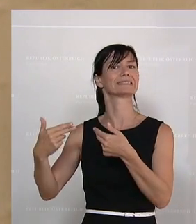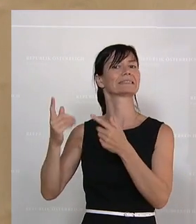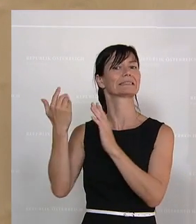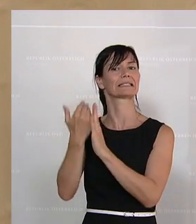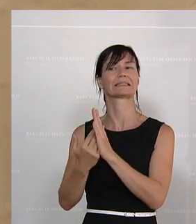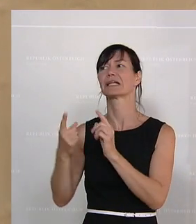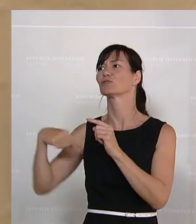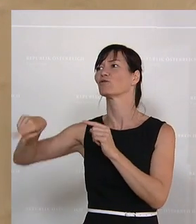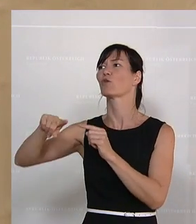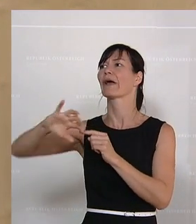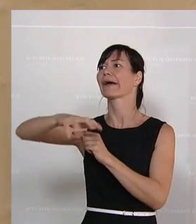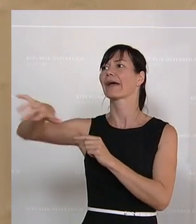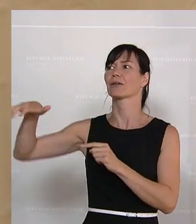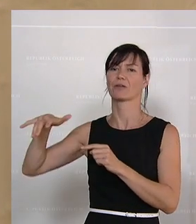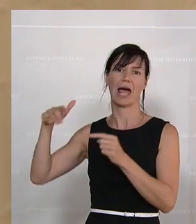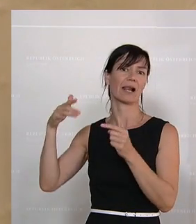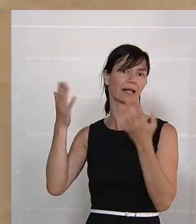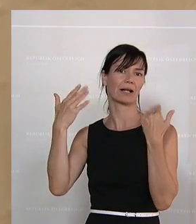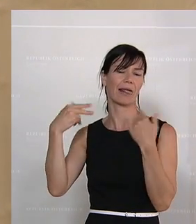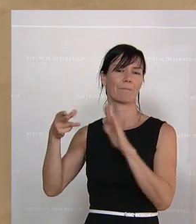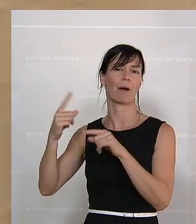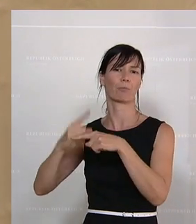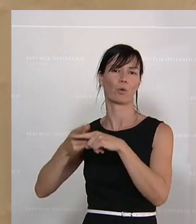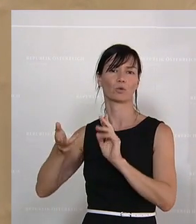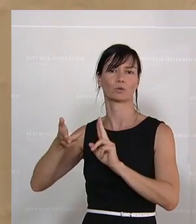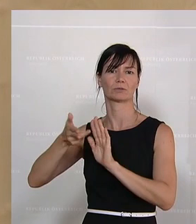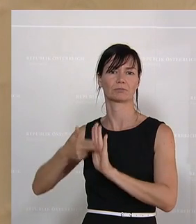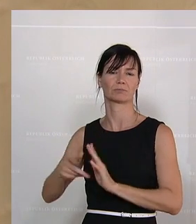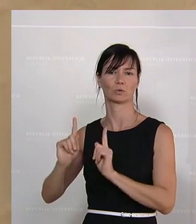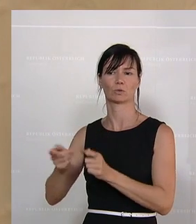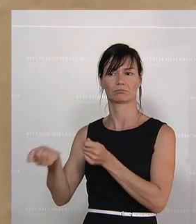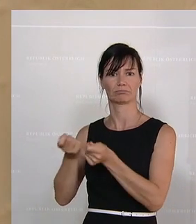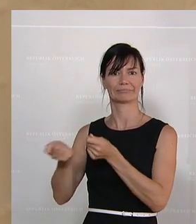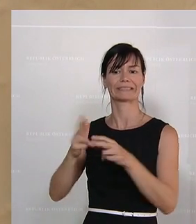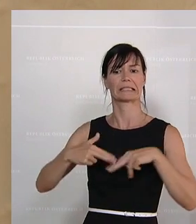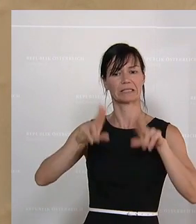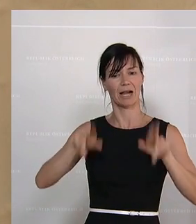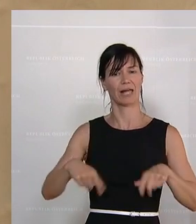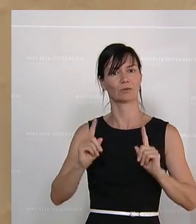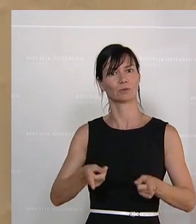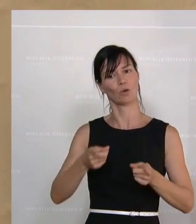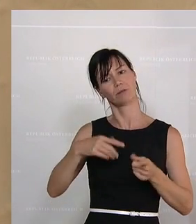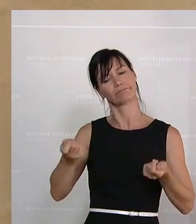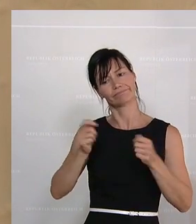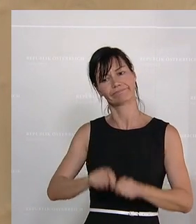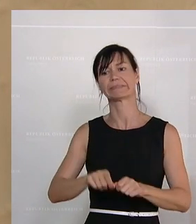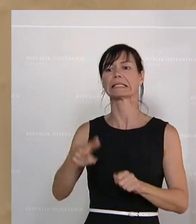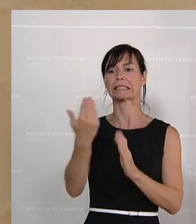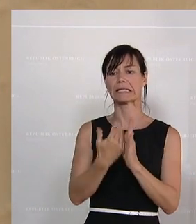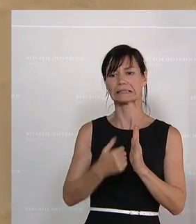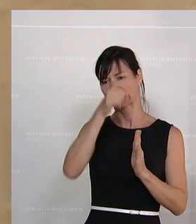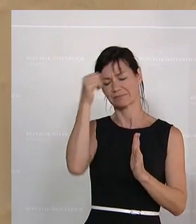klimabüros geändert wird klima das gesetz der nationalrat wollen zweiter lesung beschließen der eingangs bezeichnete gesetzesentwurf für die folgen dort